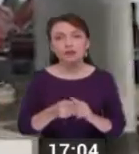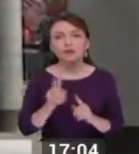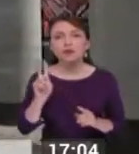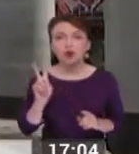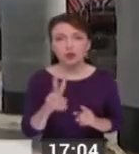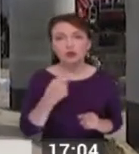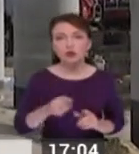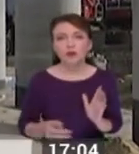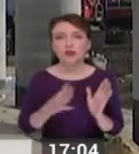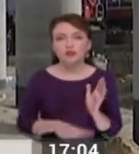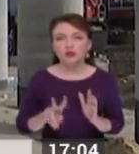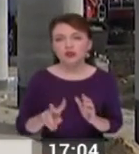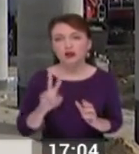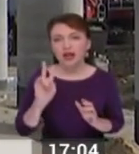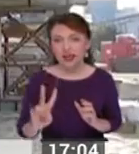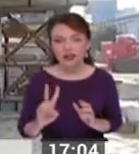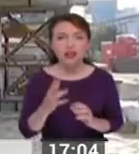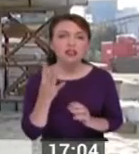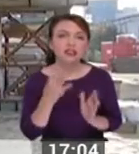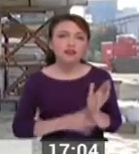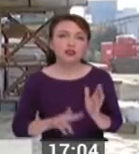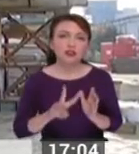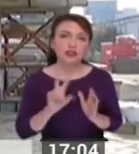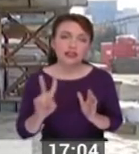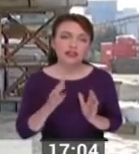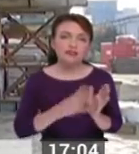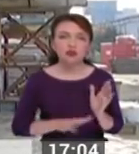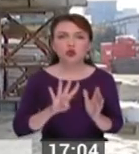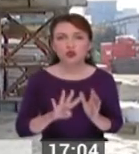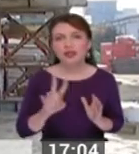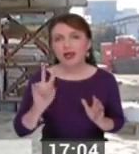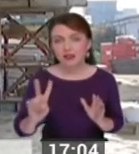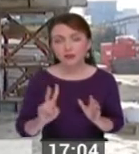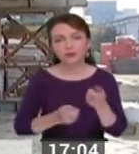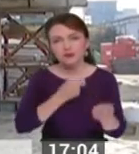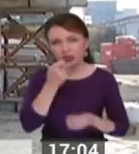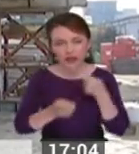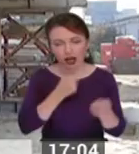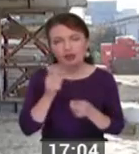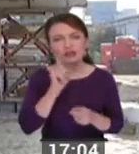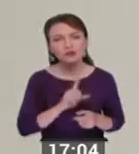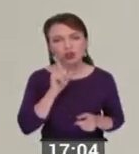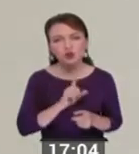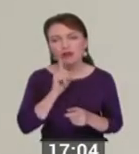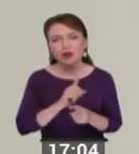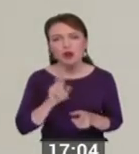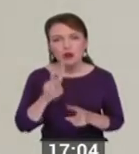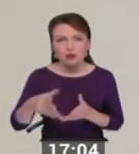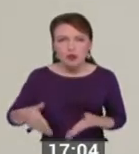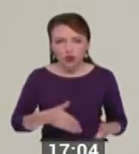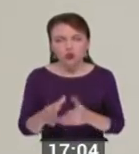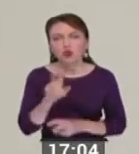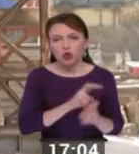тролейбуси номер 92Н, 93Н та 94Н. Деталі про тимчасові маршрути шукайте на сторінці